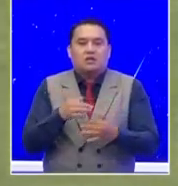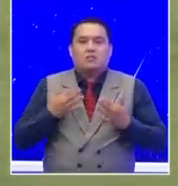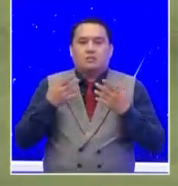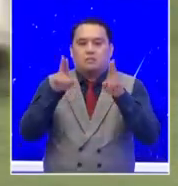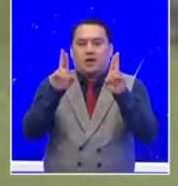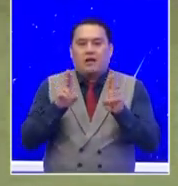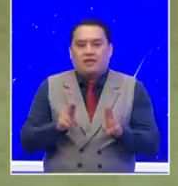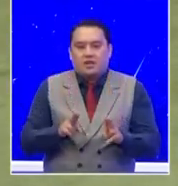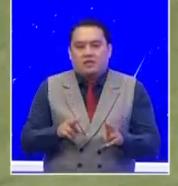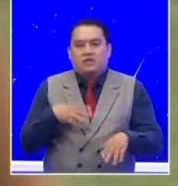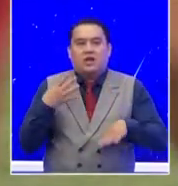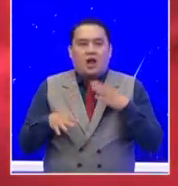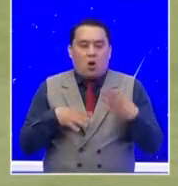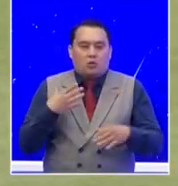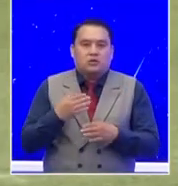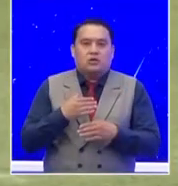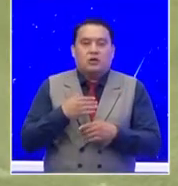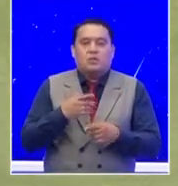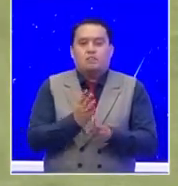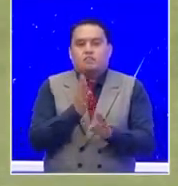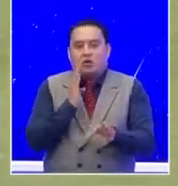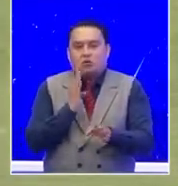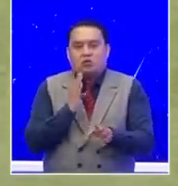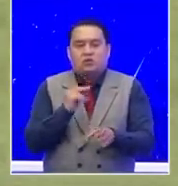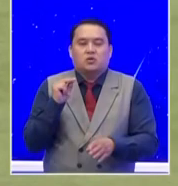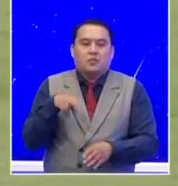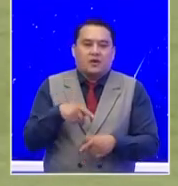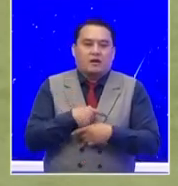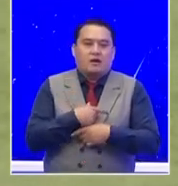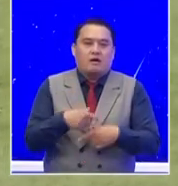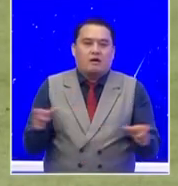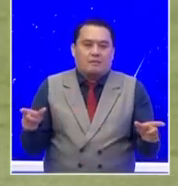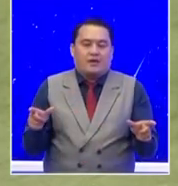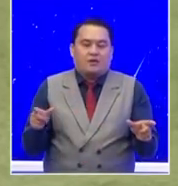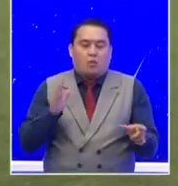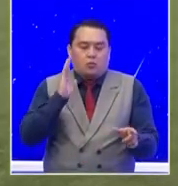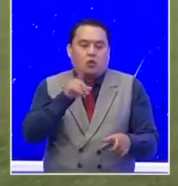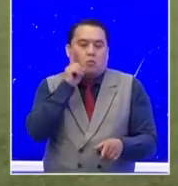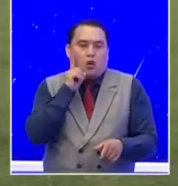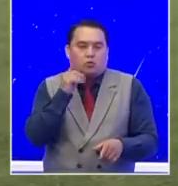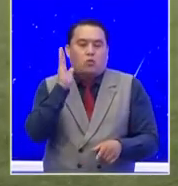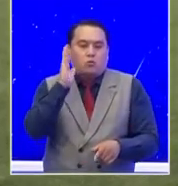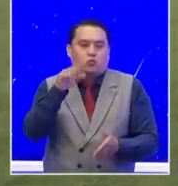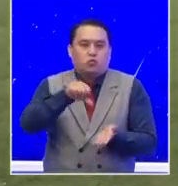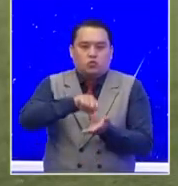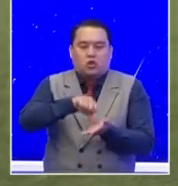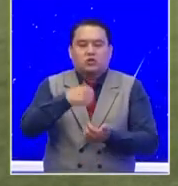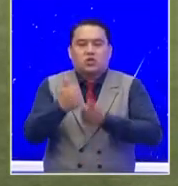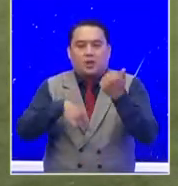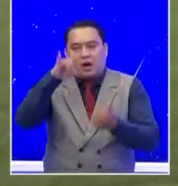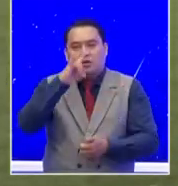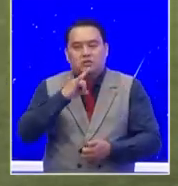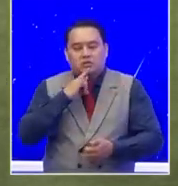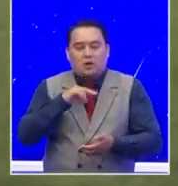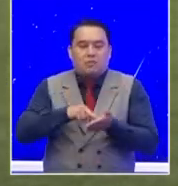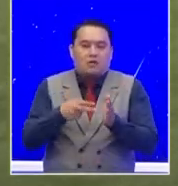на стадионе они тренируются поочередно случае снять режим achi п и спады эпидемий молодые спортсмены примут участие в чемпионате казахстана